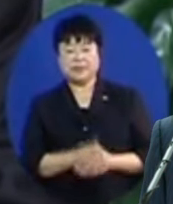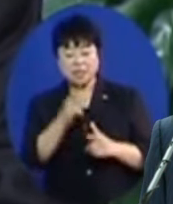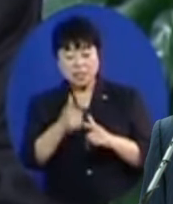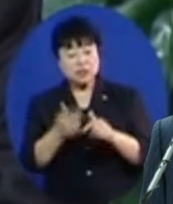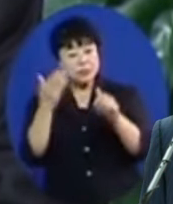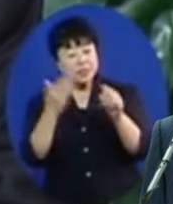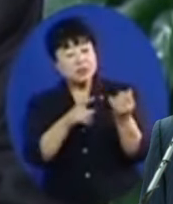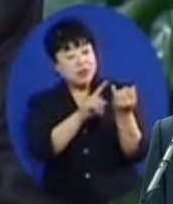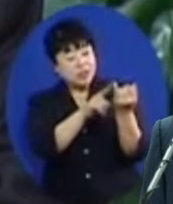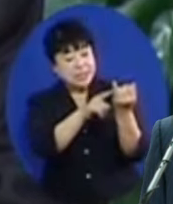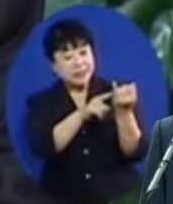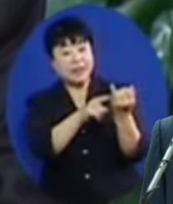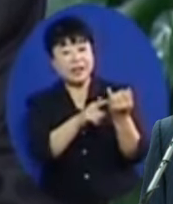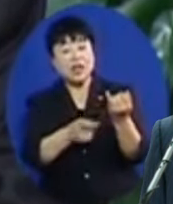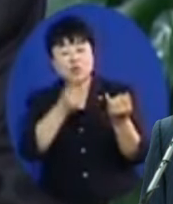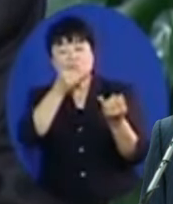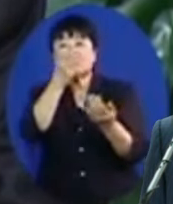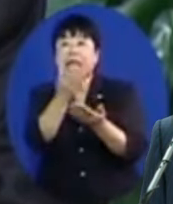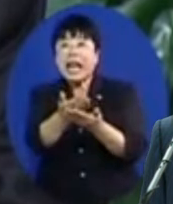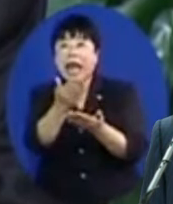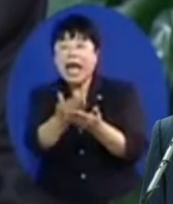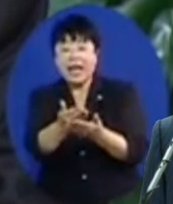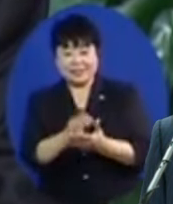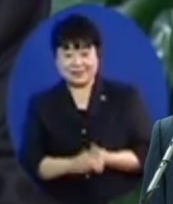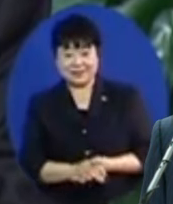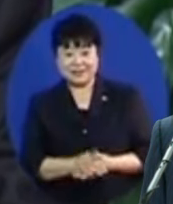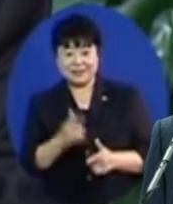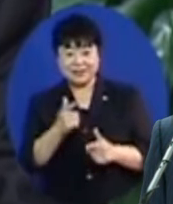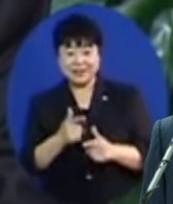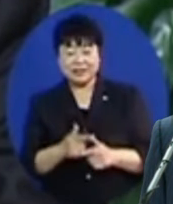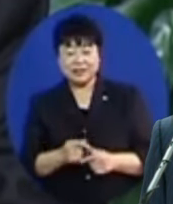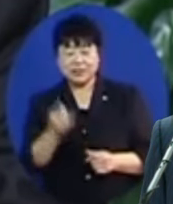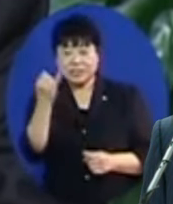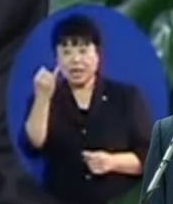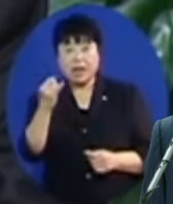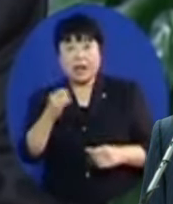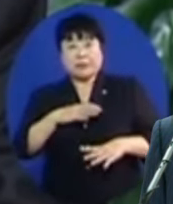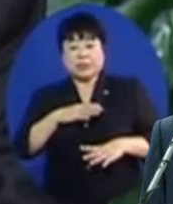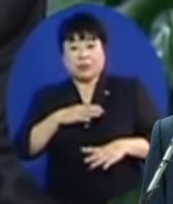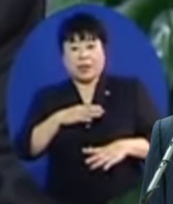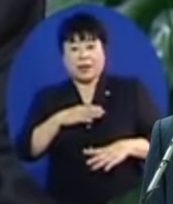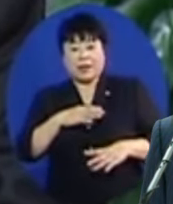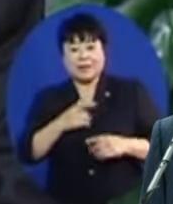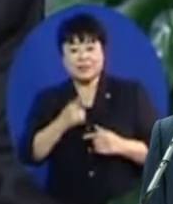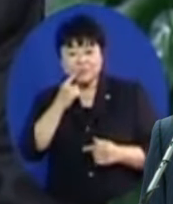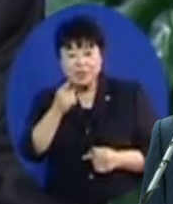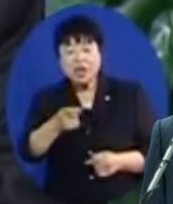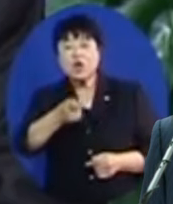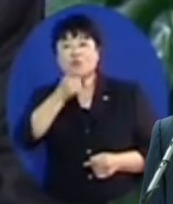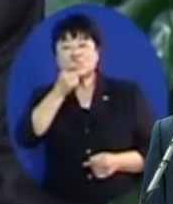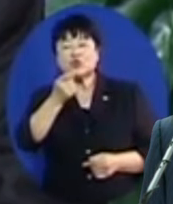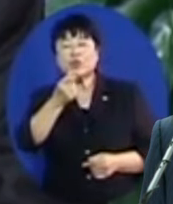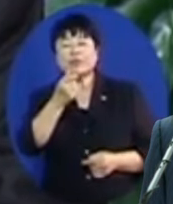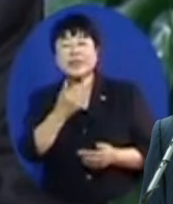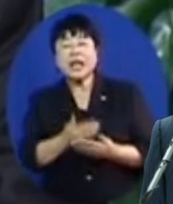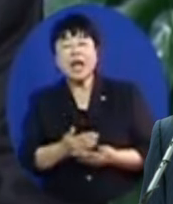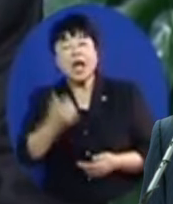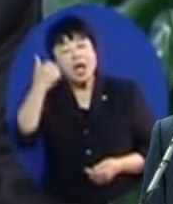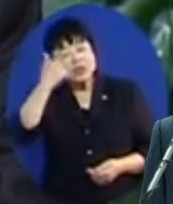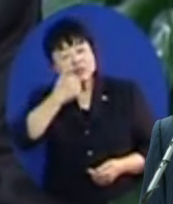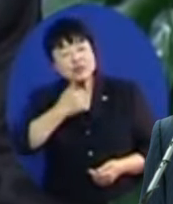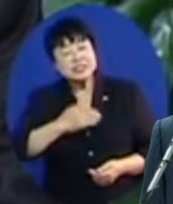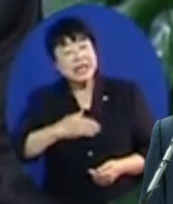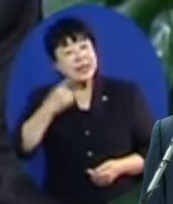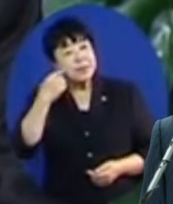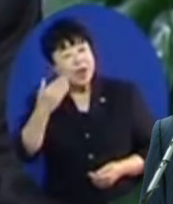예수님이 이 여자에게 물을 달라고 하니까 이 여자가 기겁을 했습니다. 그러니까 예수님이 하신 말씀이, 물을 좀 달라는 자가 누군지 네가